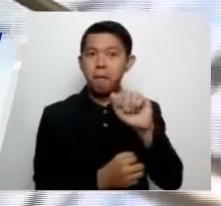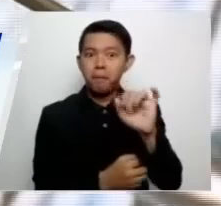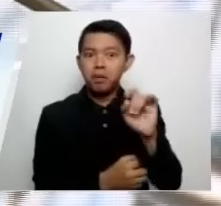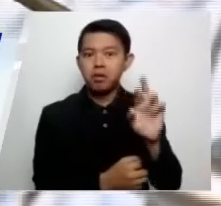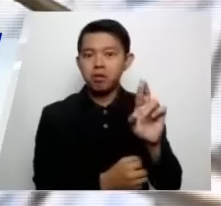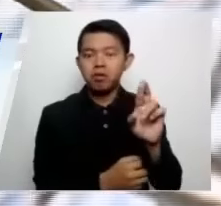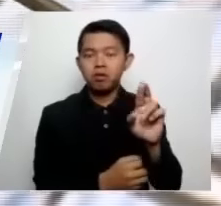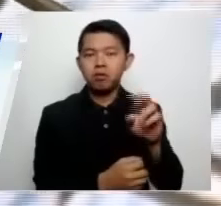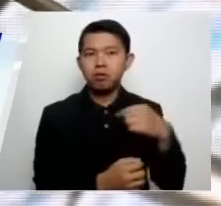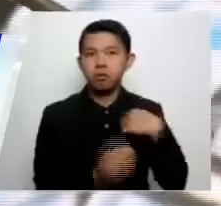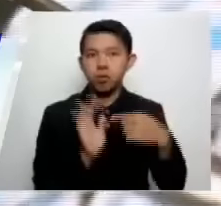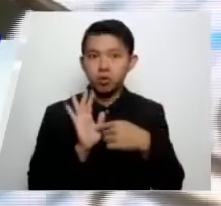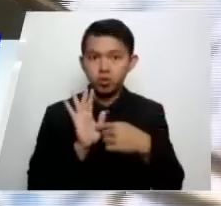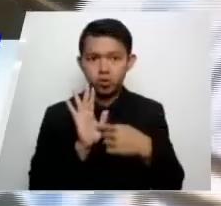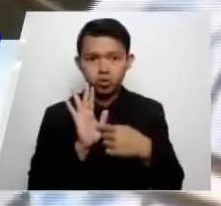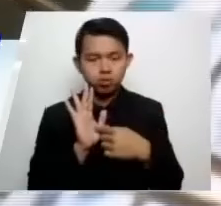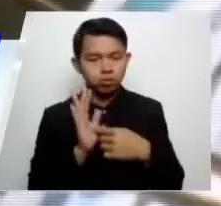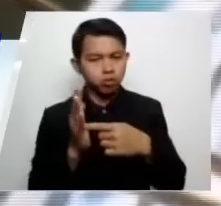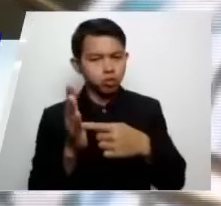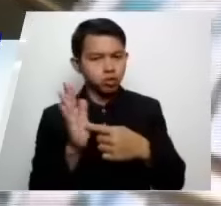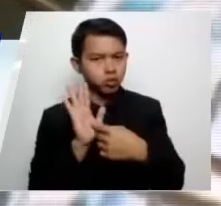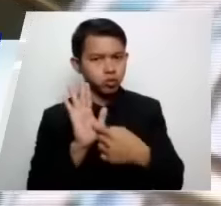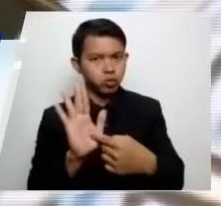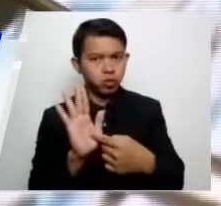pinakitaan ako ng evidence